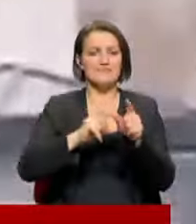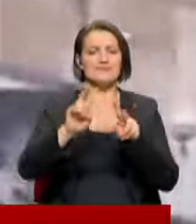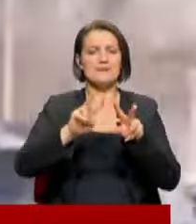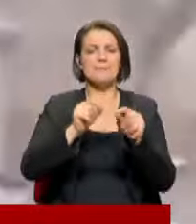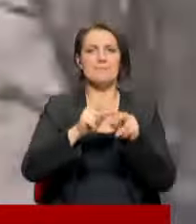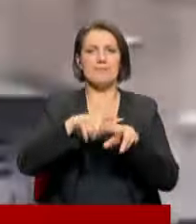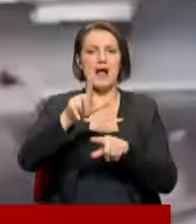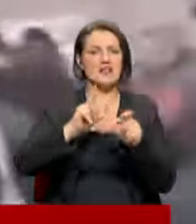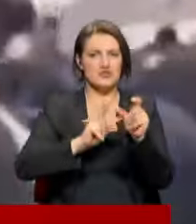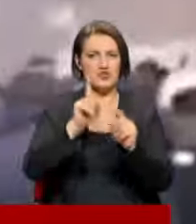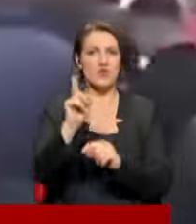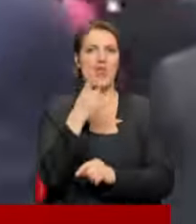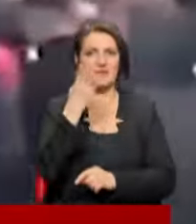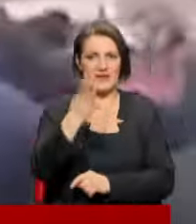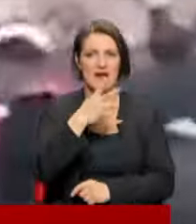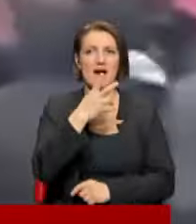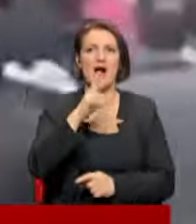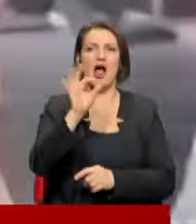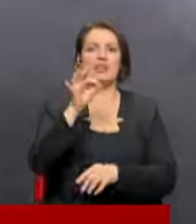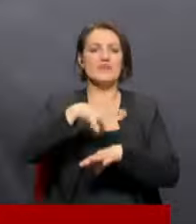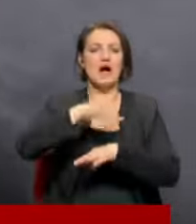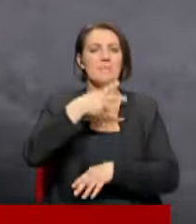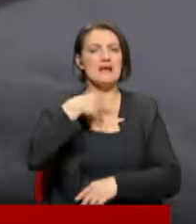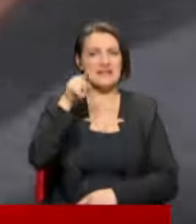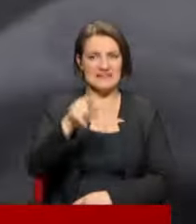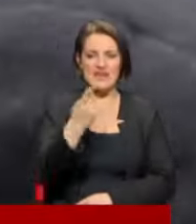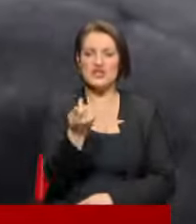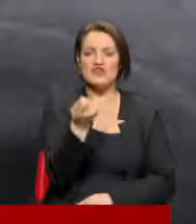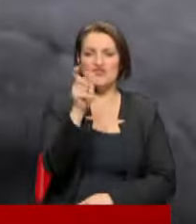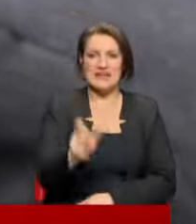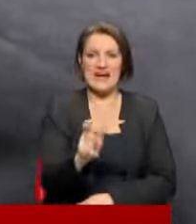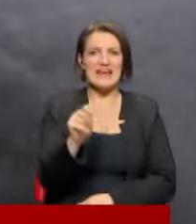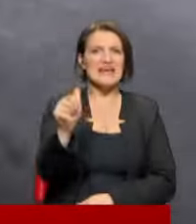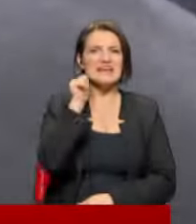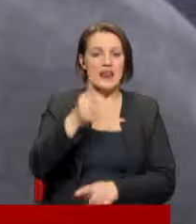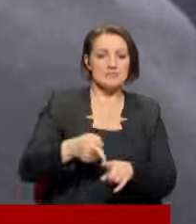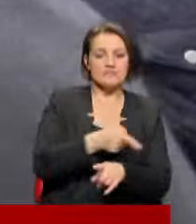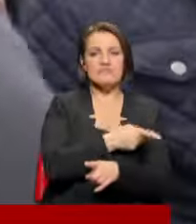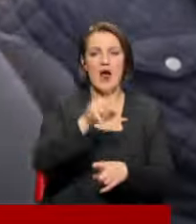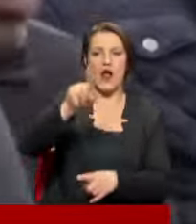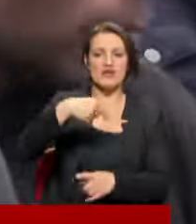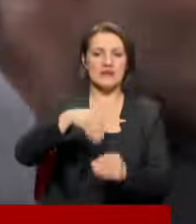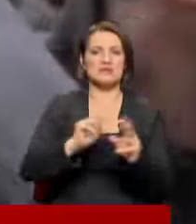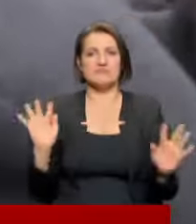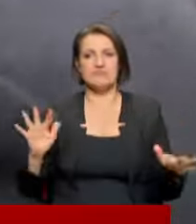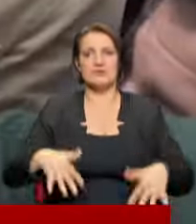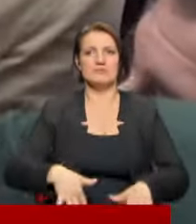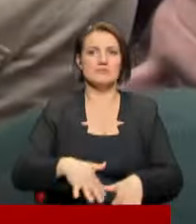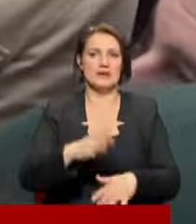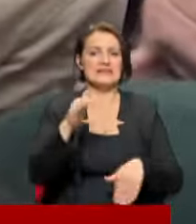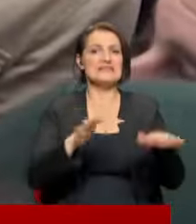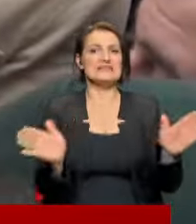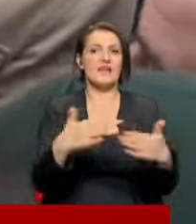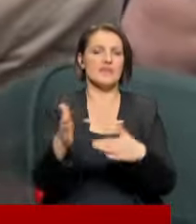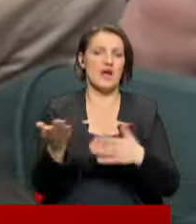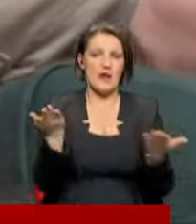yönetilen Ankara Altındağ Belediyesi'nde seçimden 2 hafta önce işçiler geriye dönük alacakları için ayaklanmıştı. Araya